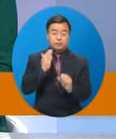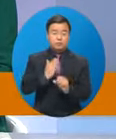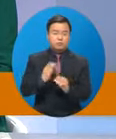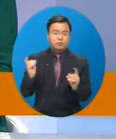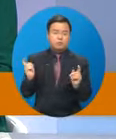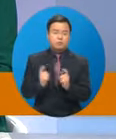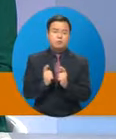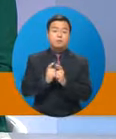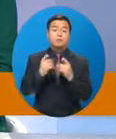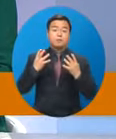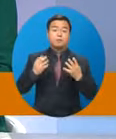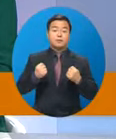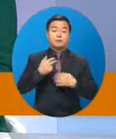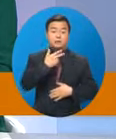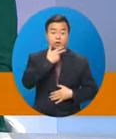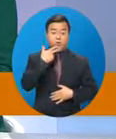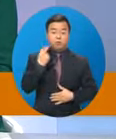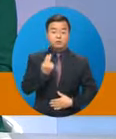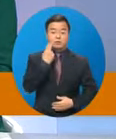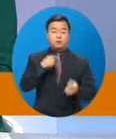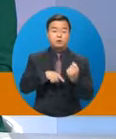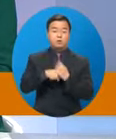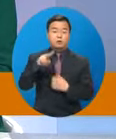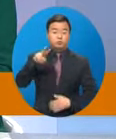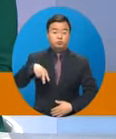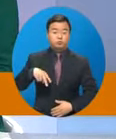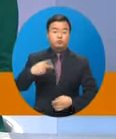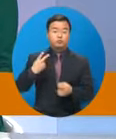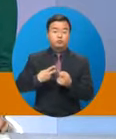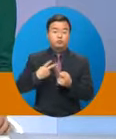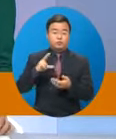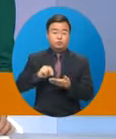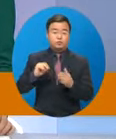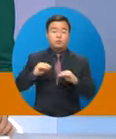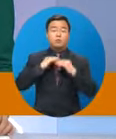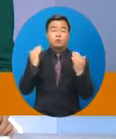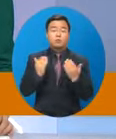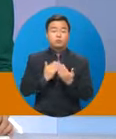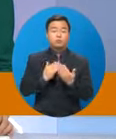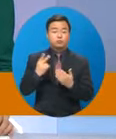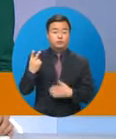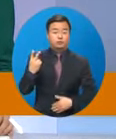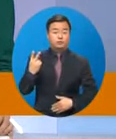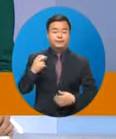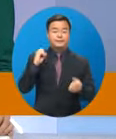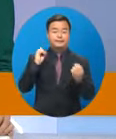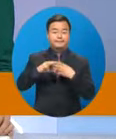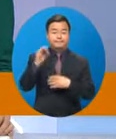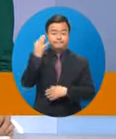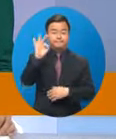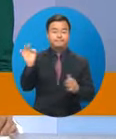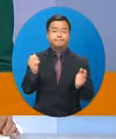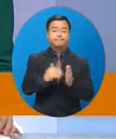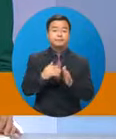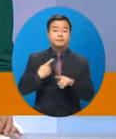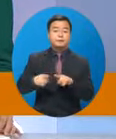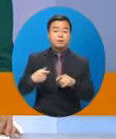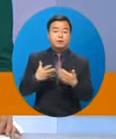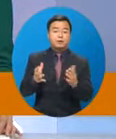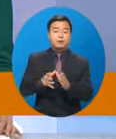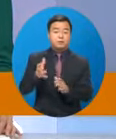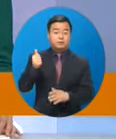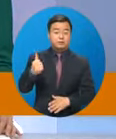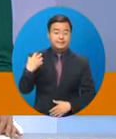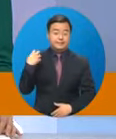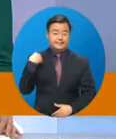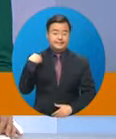생명과학 두 문항 모두 오늘 복수 정답이 인정됐습니다. 평가원장은 책임을 지고 자진 사퇴했고, 교육부는